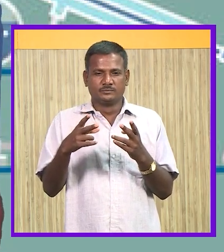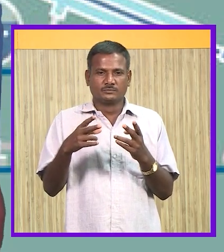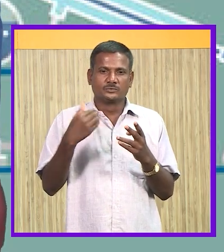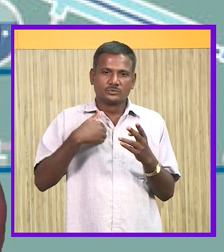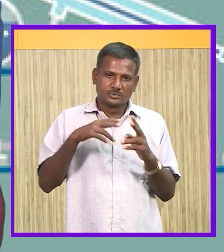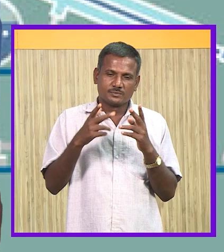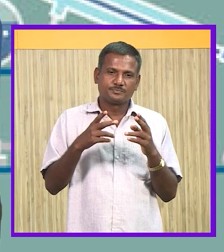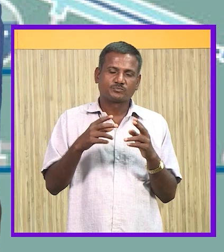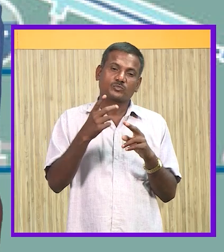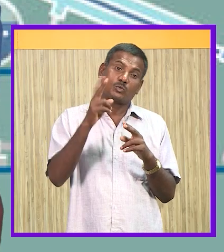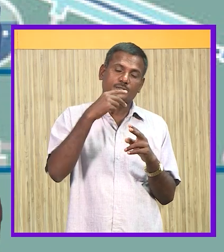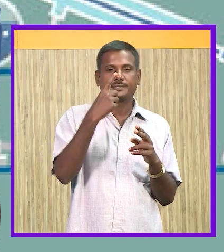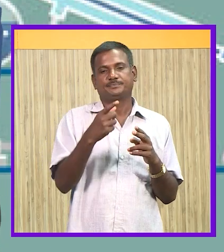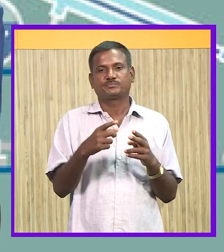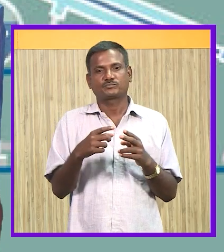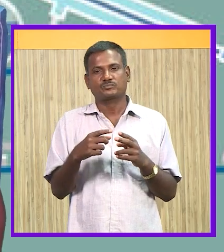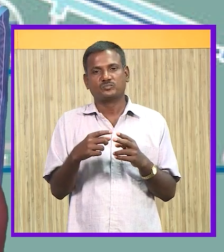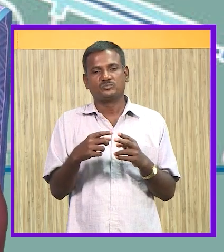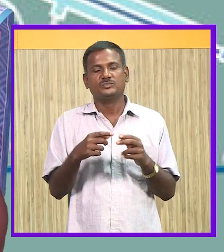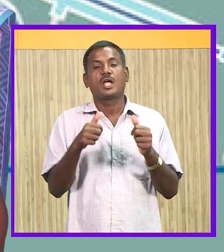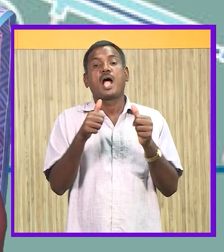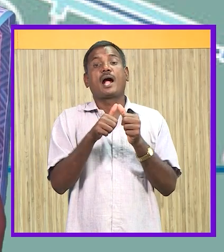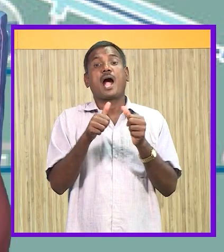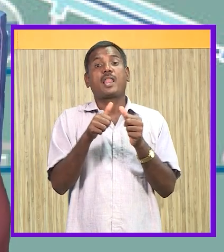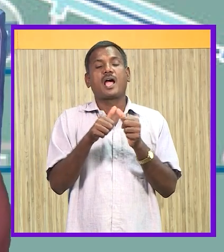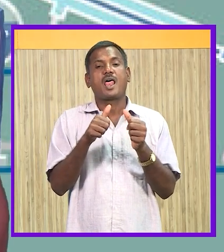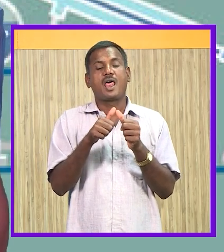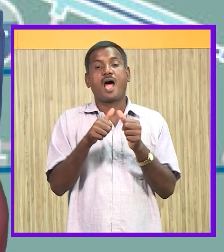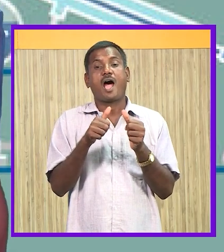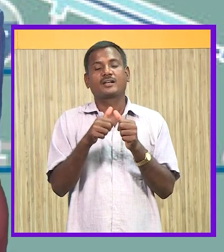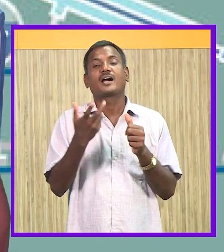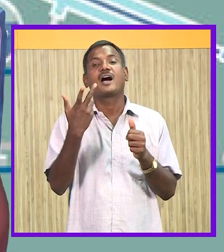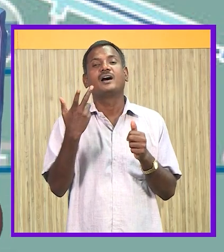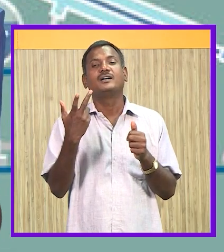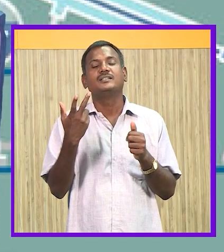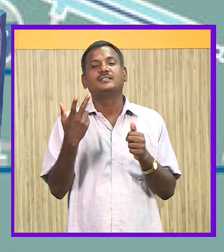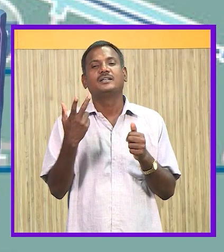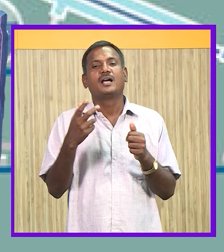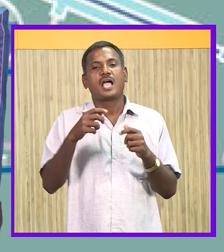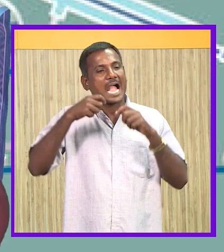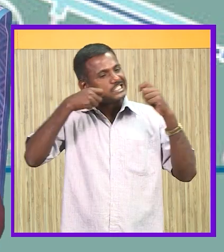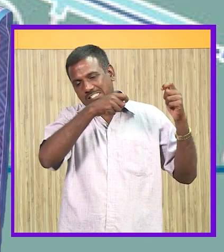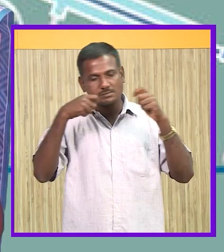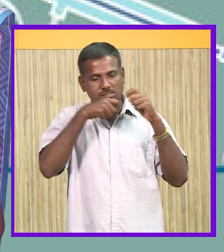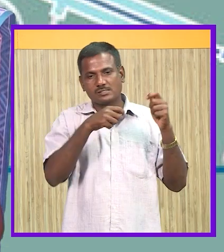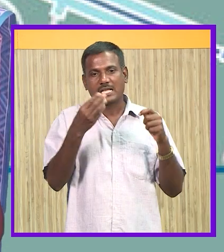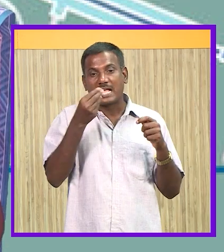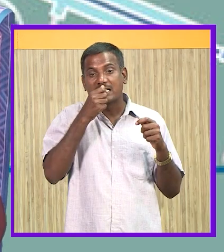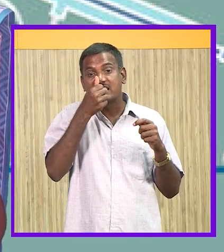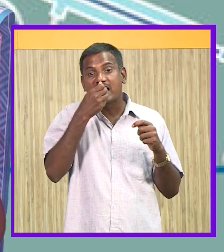இந்த நொதித்தலுக்கு என்ன ஒரு எக்ஸாம்பிள் கூட நம்ம சொல்லலாம், ஆல்கஹால் தயாரித்தல். எப்படி தயாரிப்பாங்க அப்படின்னா, கரும்பிலிருந்து